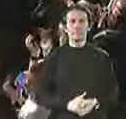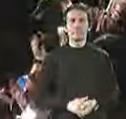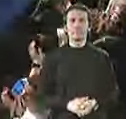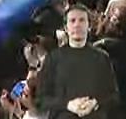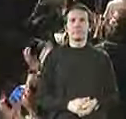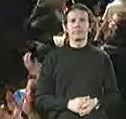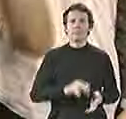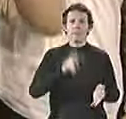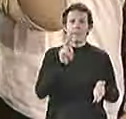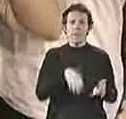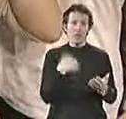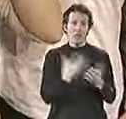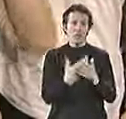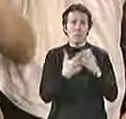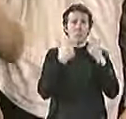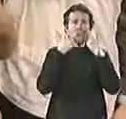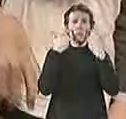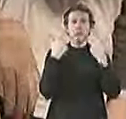c'est que c'est un fait.